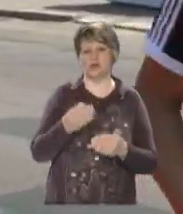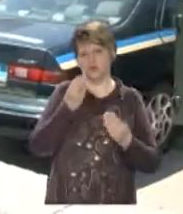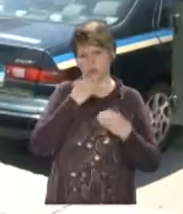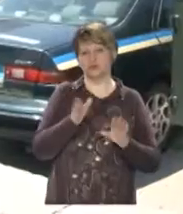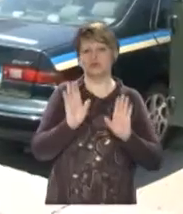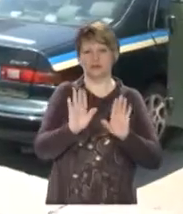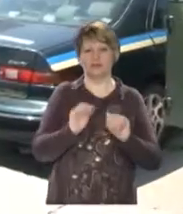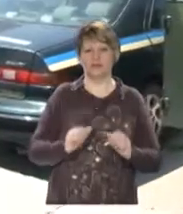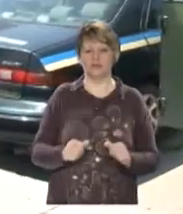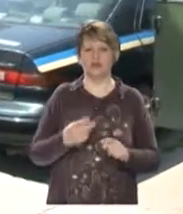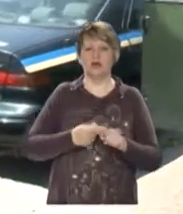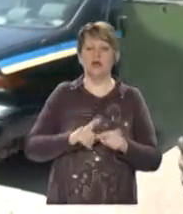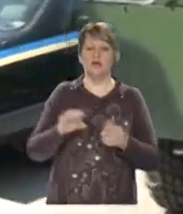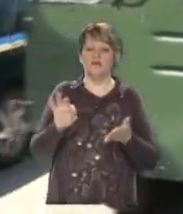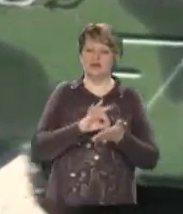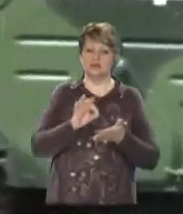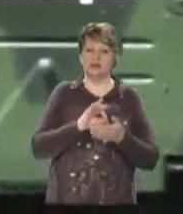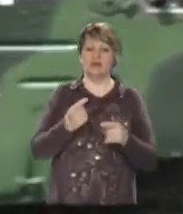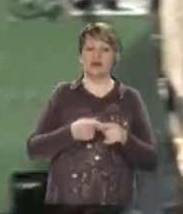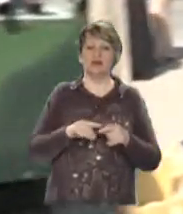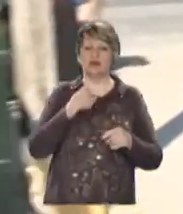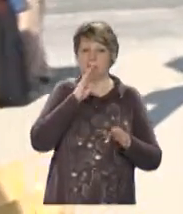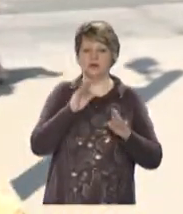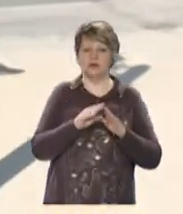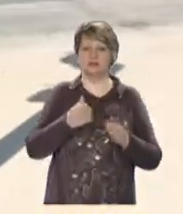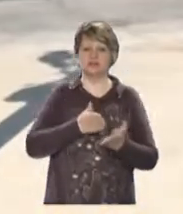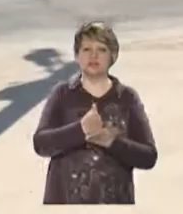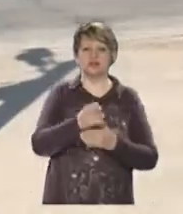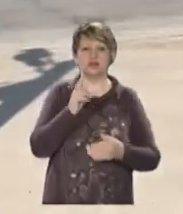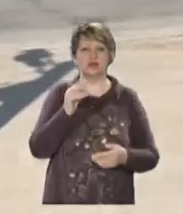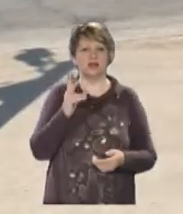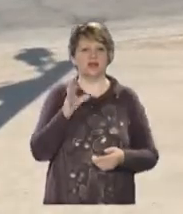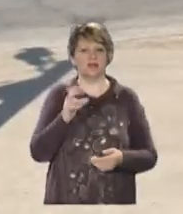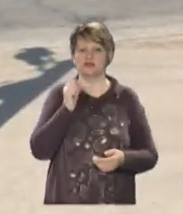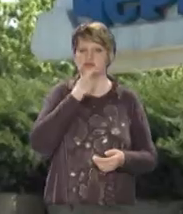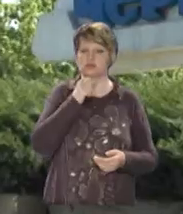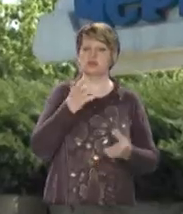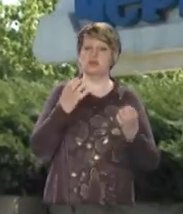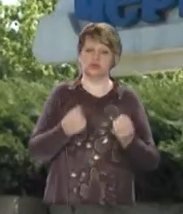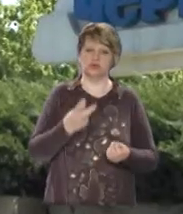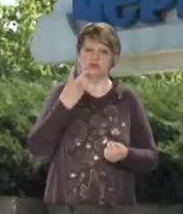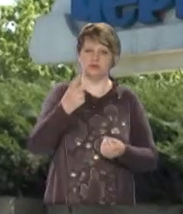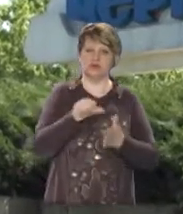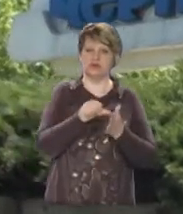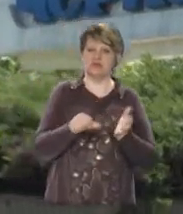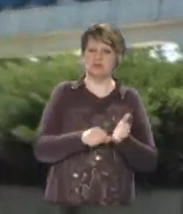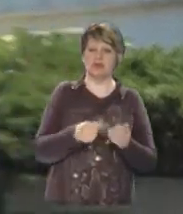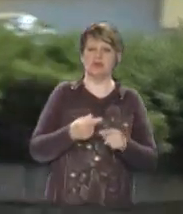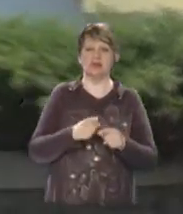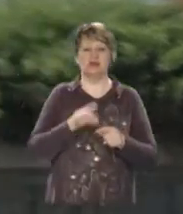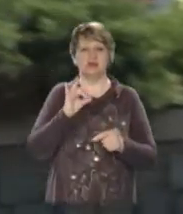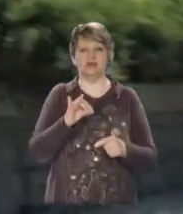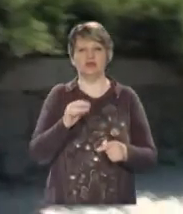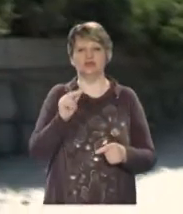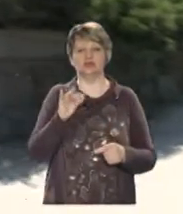так. У вишиванках вже два блокпости на в'їздах у Черкаси з боку Канева та Золотоноші. Ще два, що у напрямках Сміли та Чигирина, кажуть